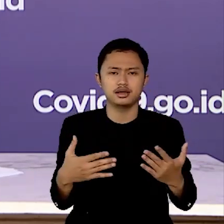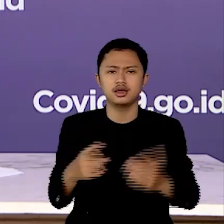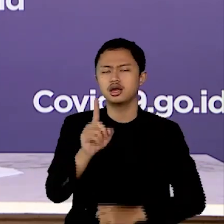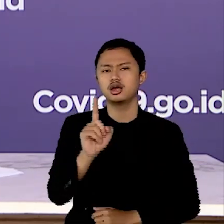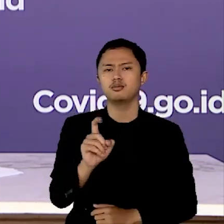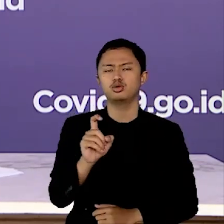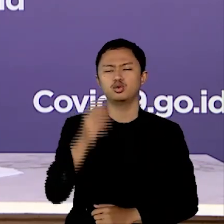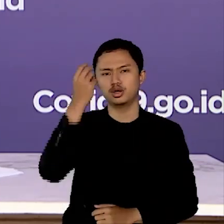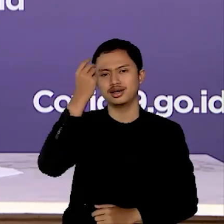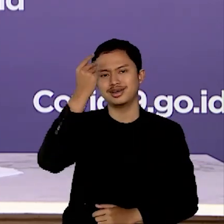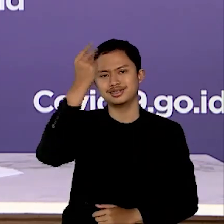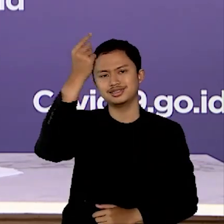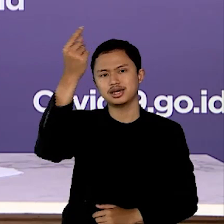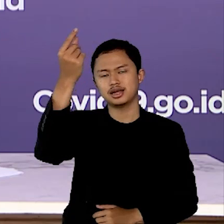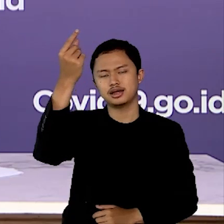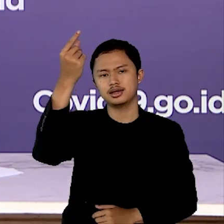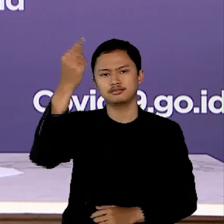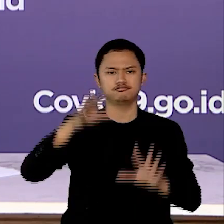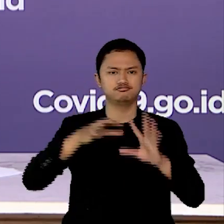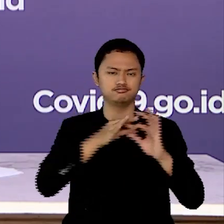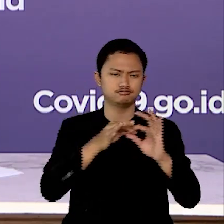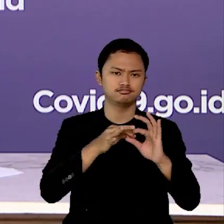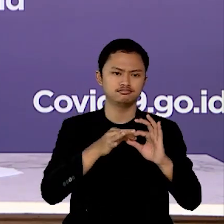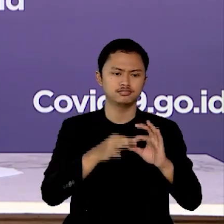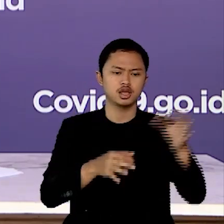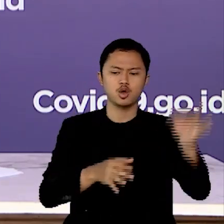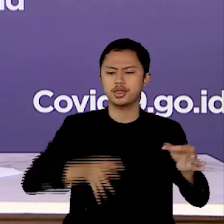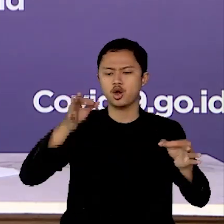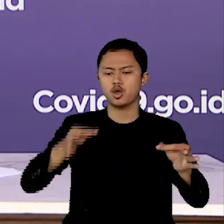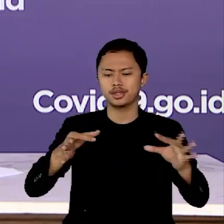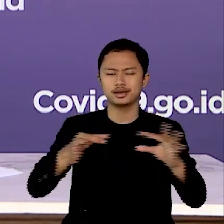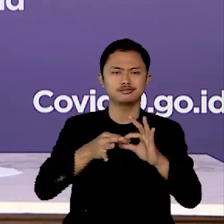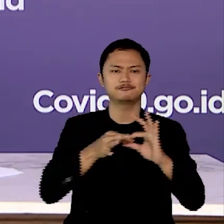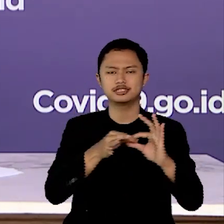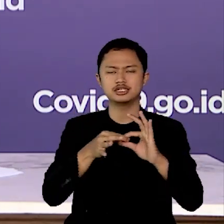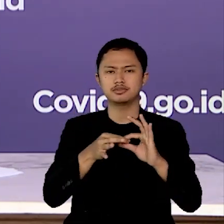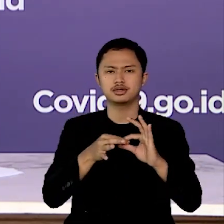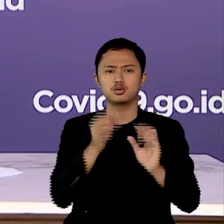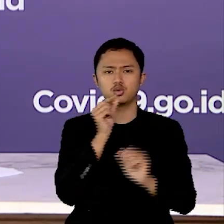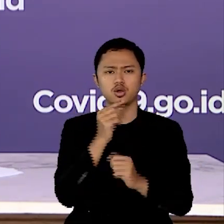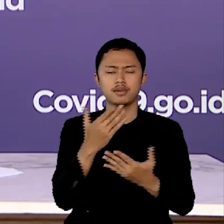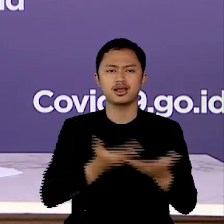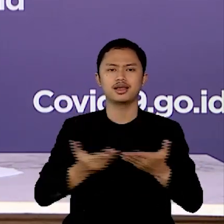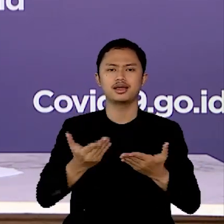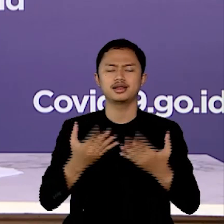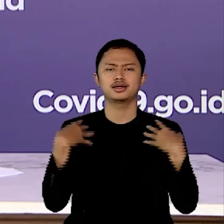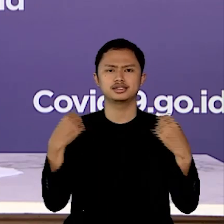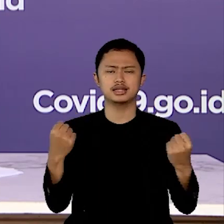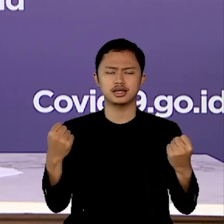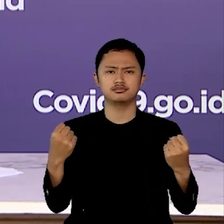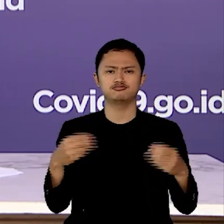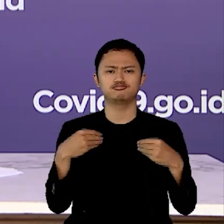perlu juga menyusun rencana terkait kerjasama antar kabupaten kota dalam pemberian pelayanan kesehatan